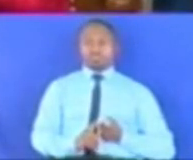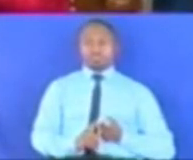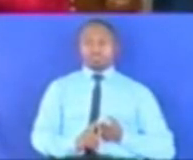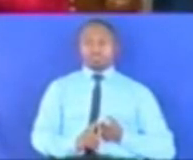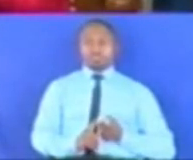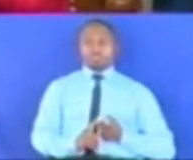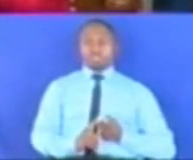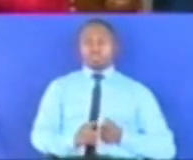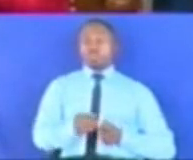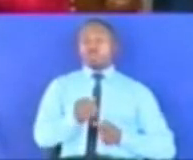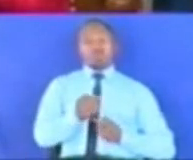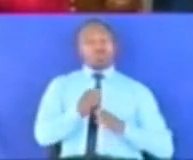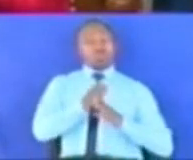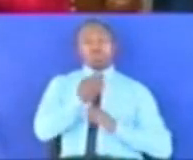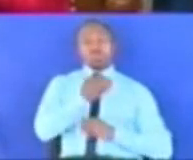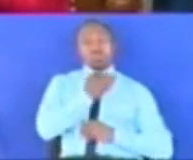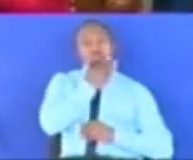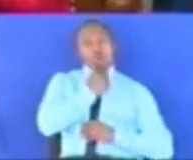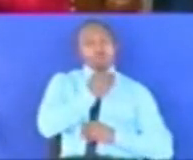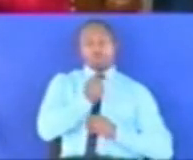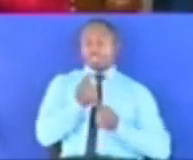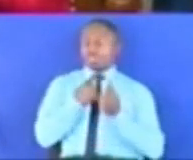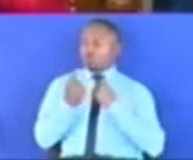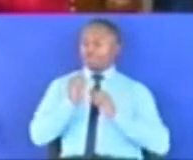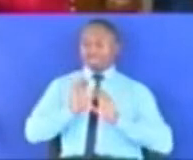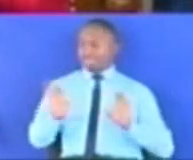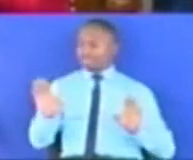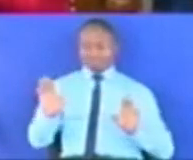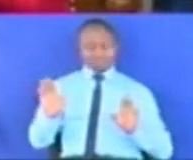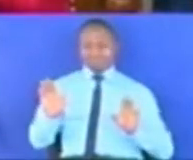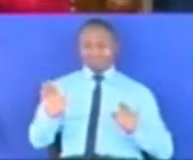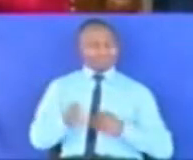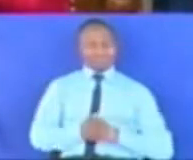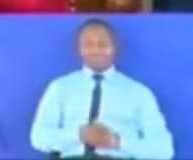Sitawazungumzia wanaume. Naona kuna mtu ananiambia huku nizungumzie